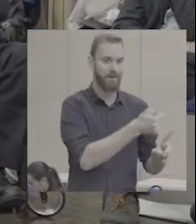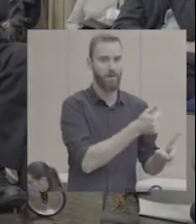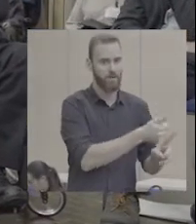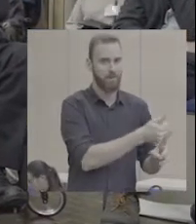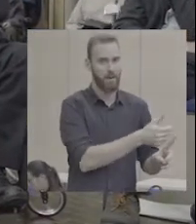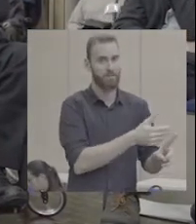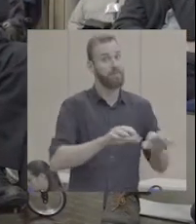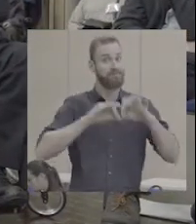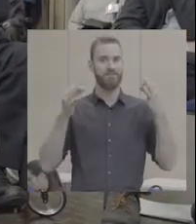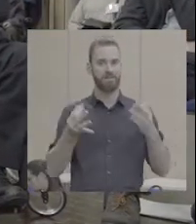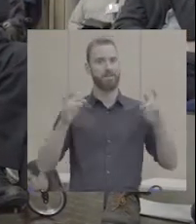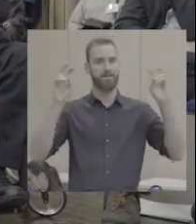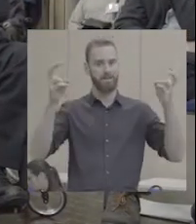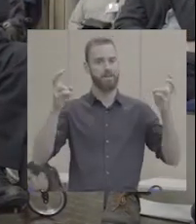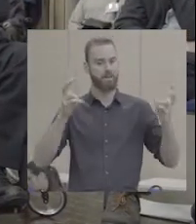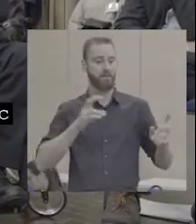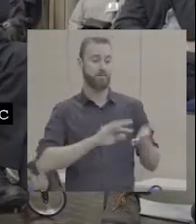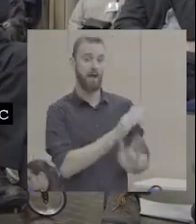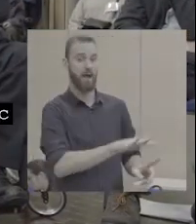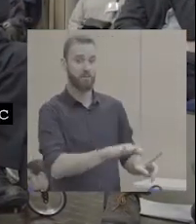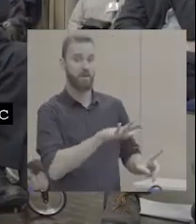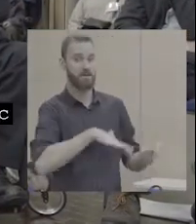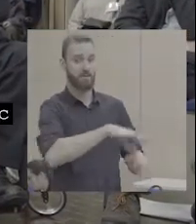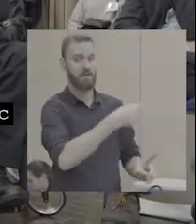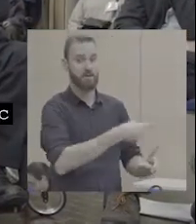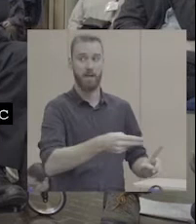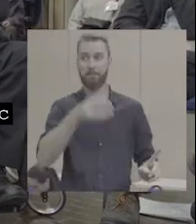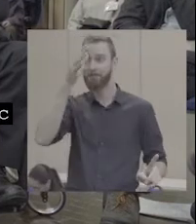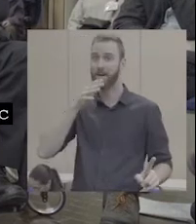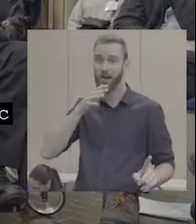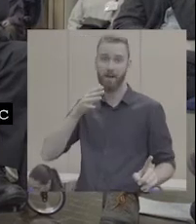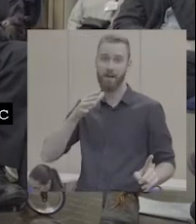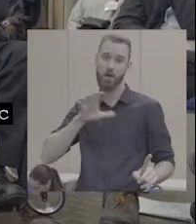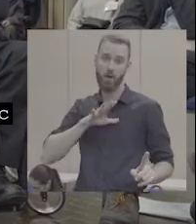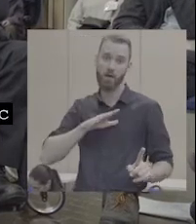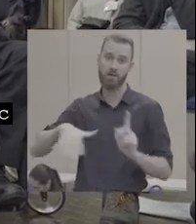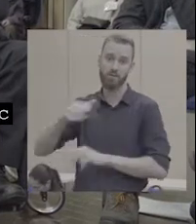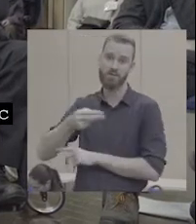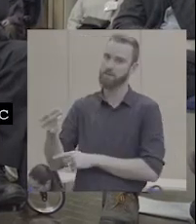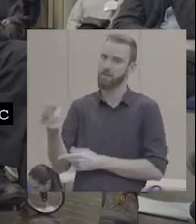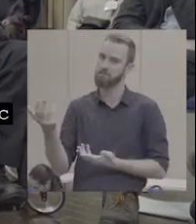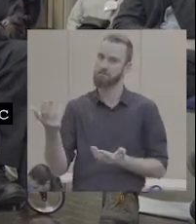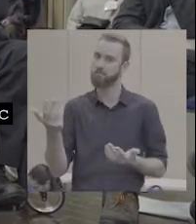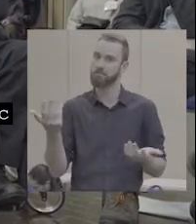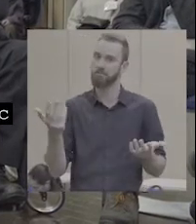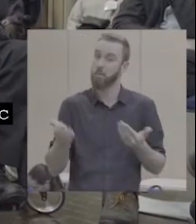que de familles vivant avec un enfant qui a une situation de handicap. Donc, l'ensemble des discussions, je